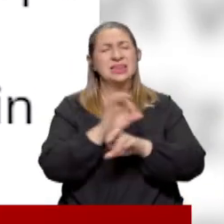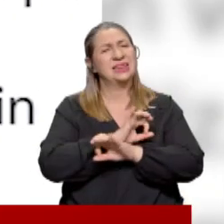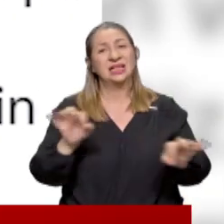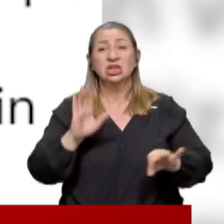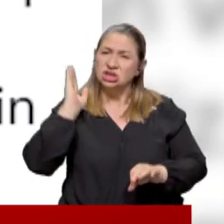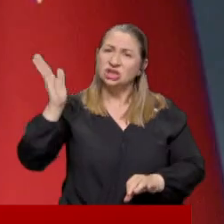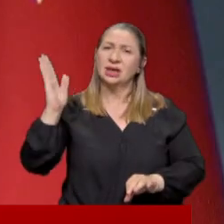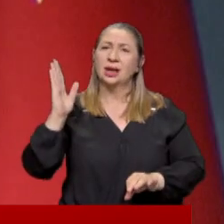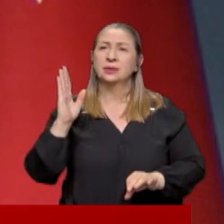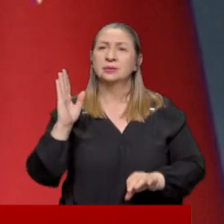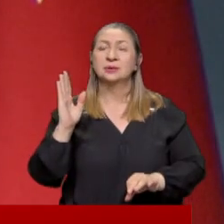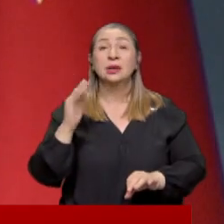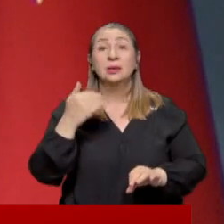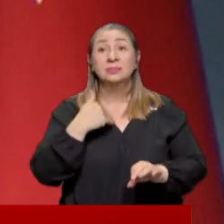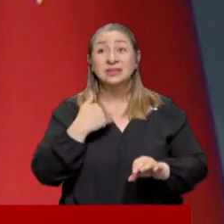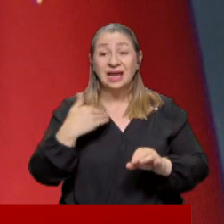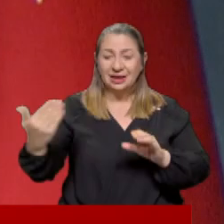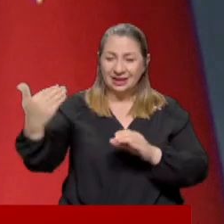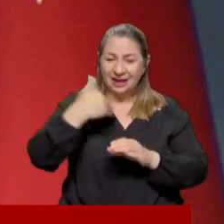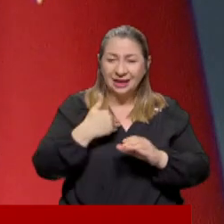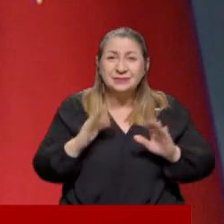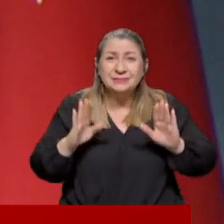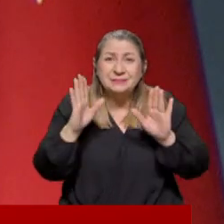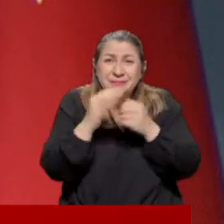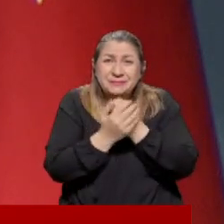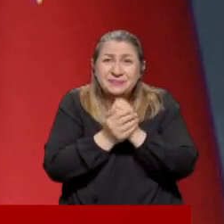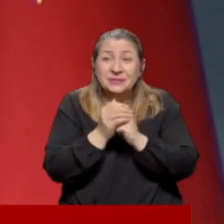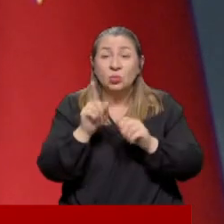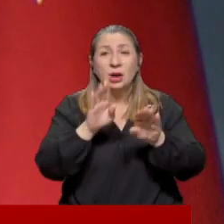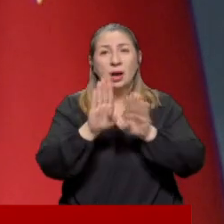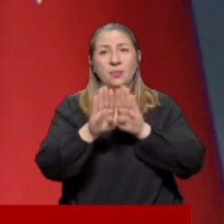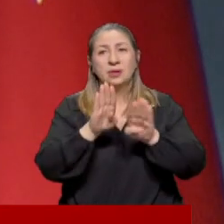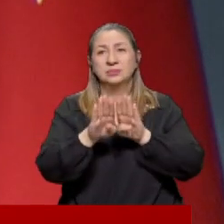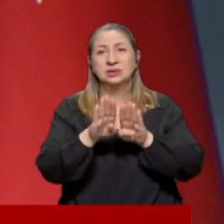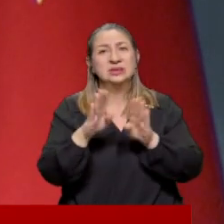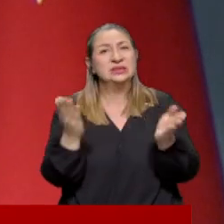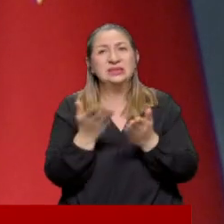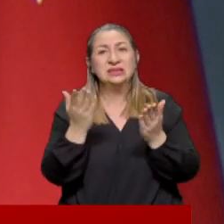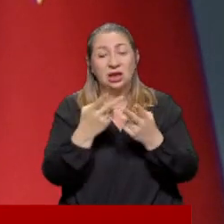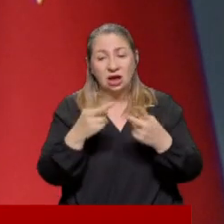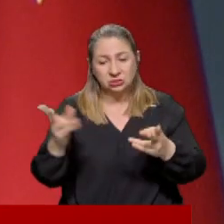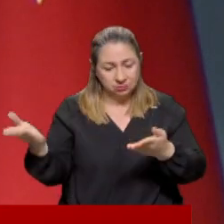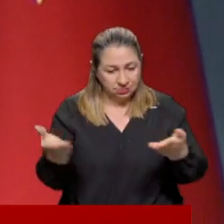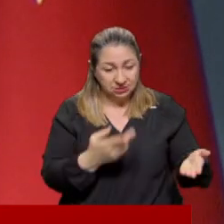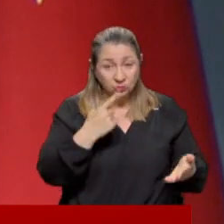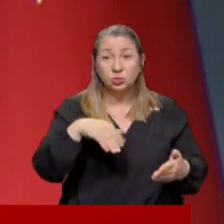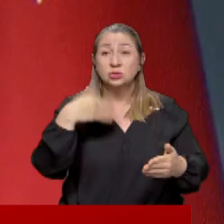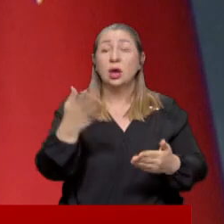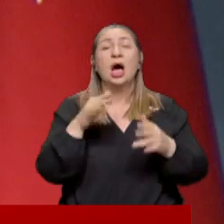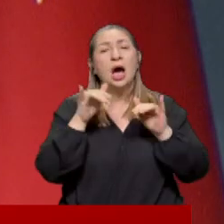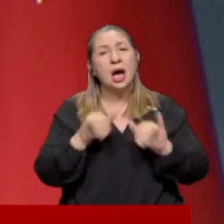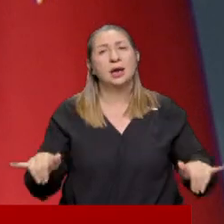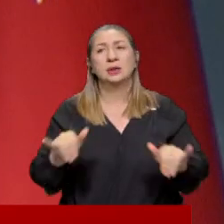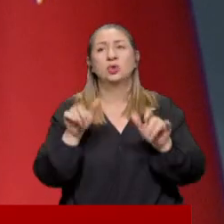netim, gidecekler. Bize sığınan bu kardeşlerimize kapılarımızı nasıl açtıysak bundan sonra da yine